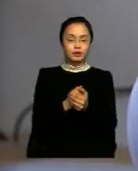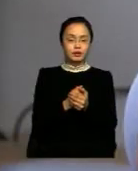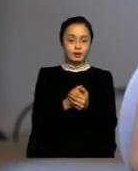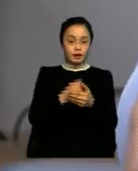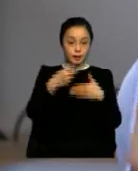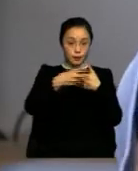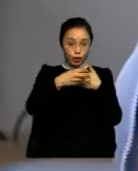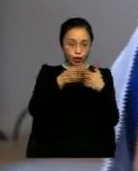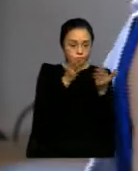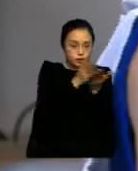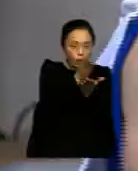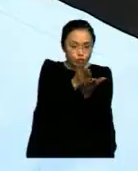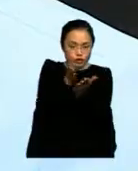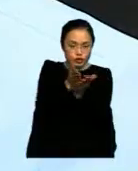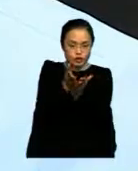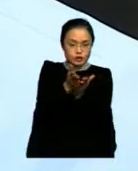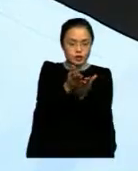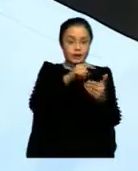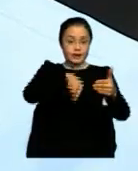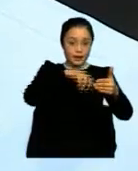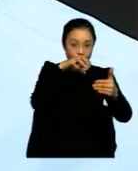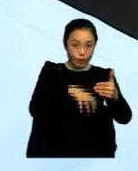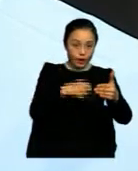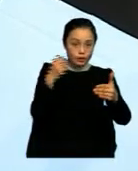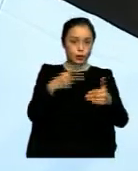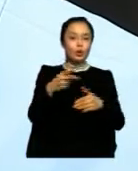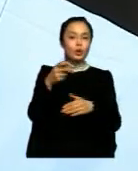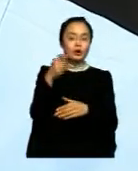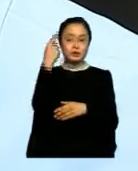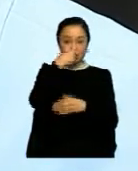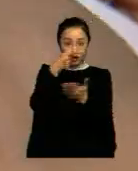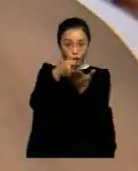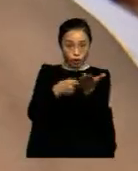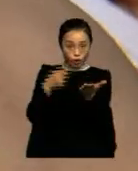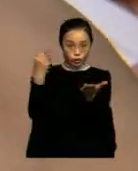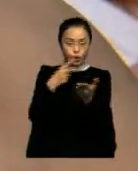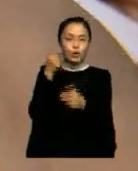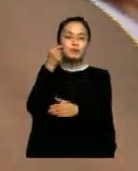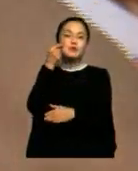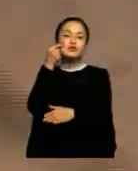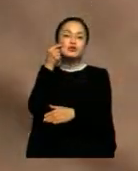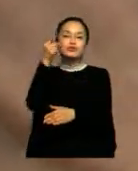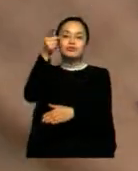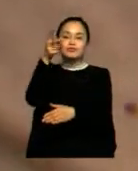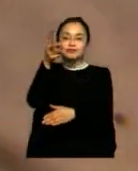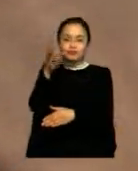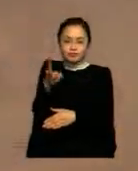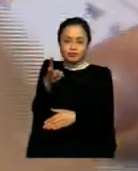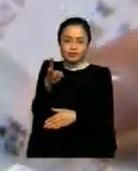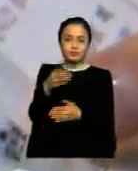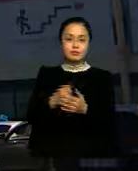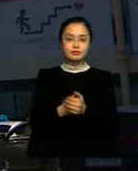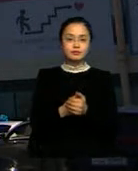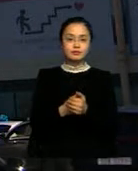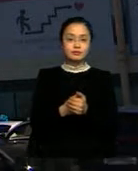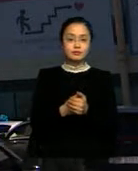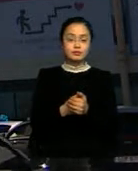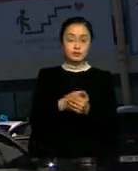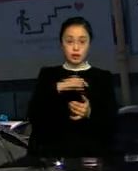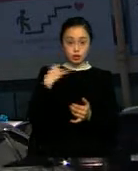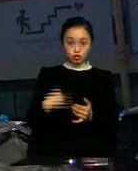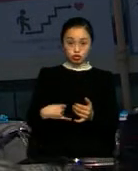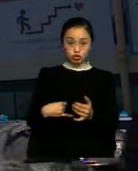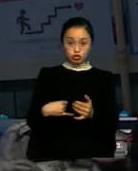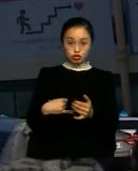과목은 내과와 성형외과, 피부과 순으로 많았습니다. 특히 사드 논란 와중에도 중국인 환자는 2만 2천여